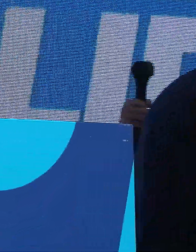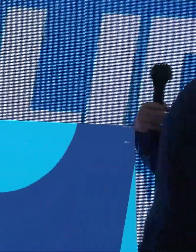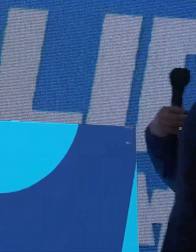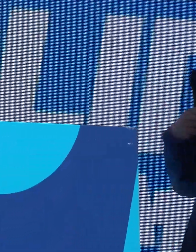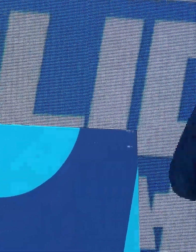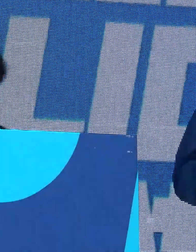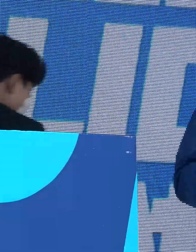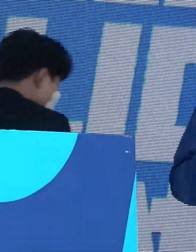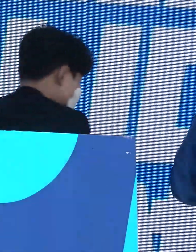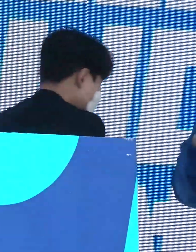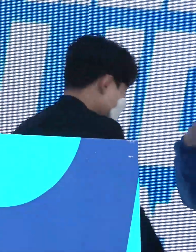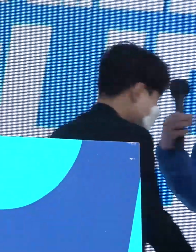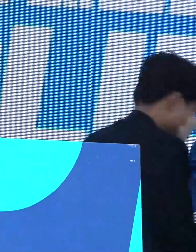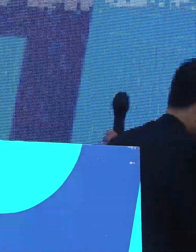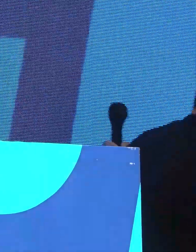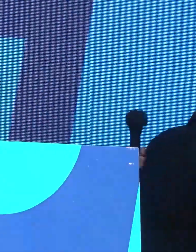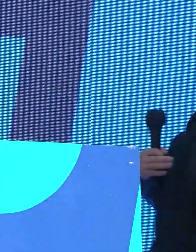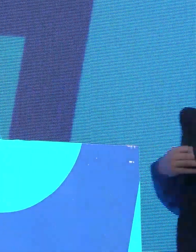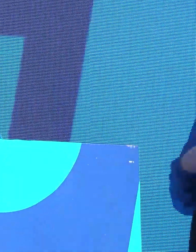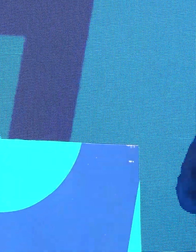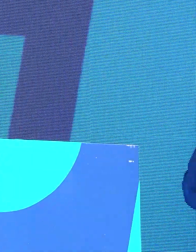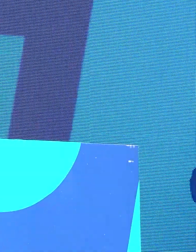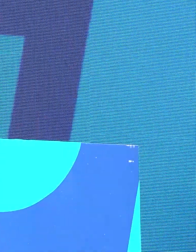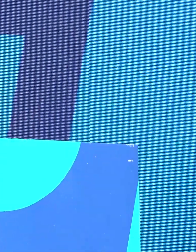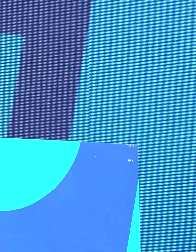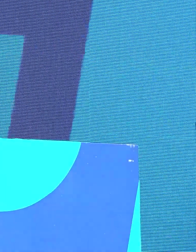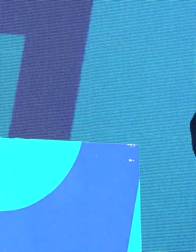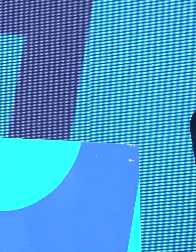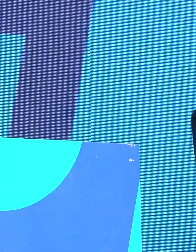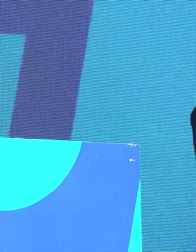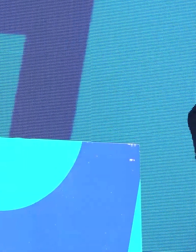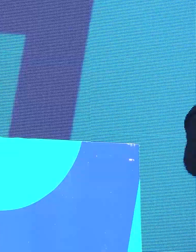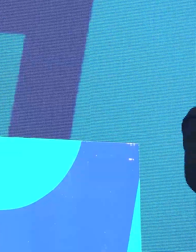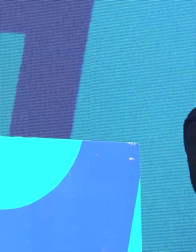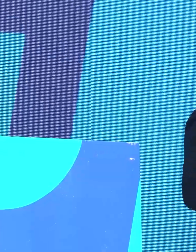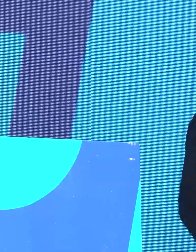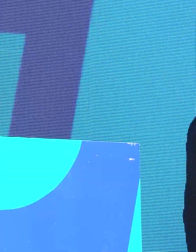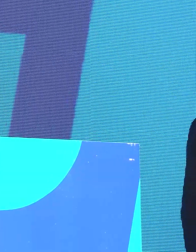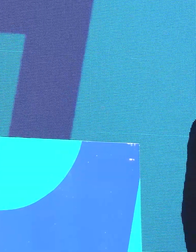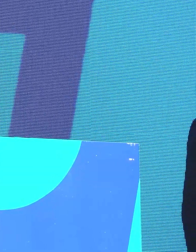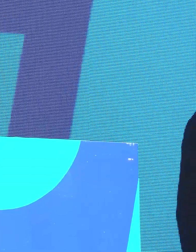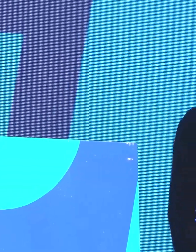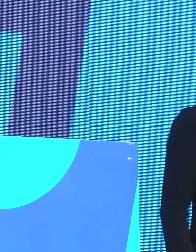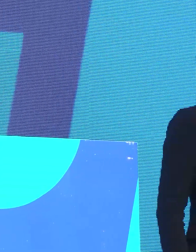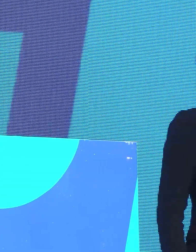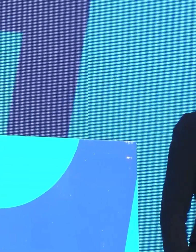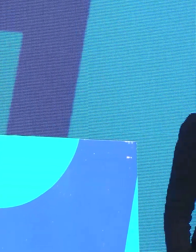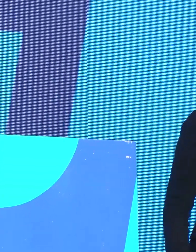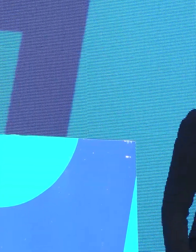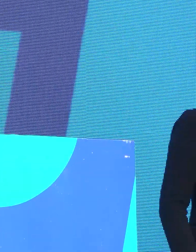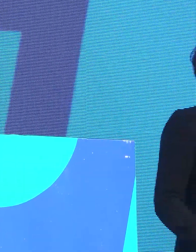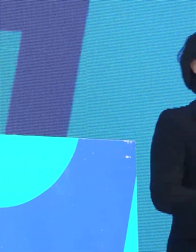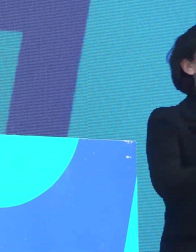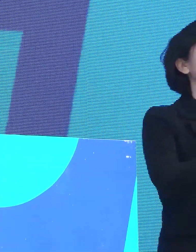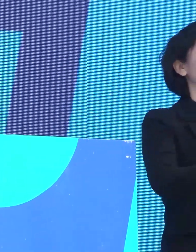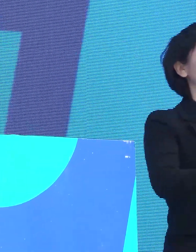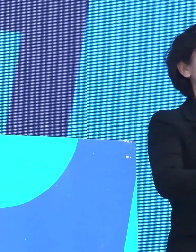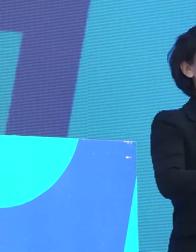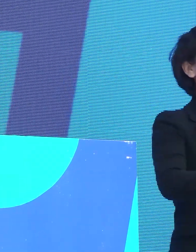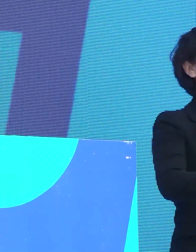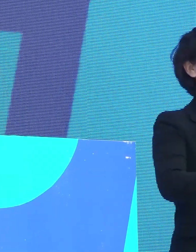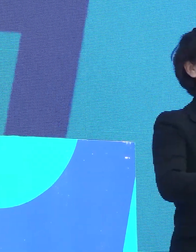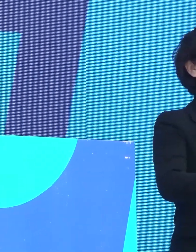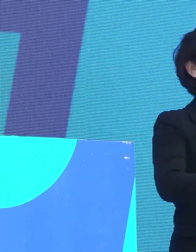사랑하는 양천구민 여러분, 그리고 서울시민 여러분, 제가 오늘 이런 서울을 만들어